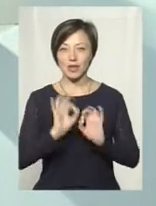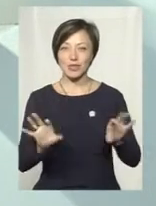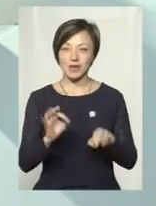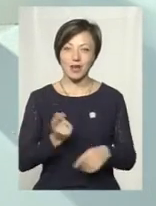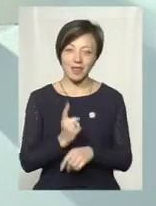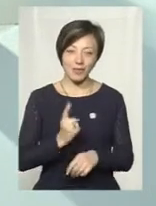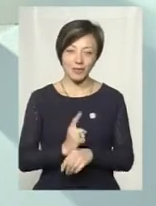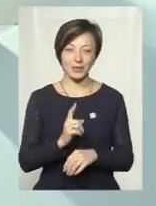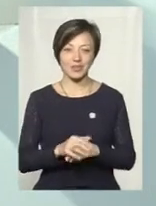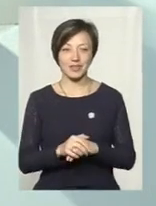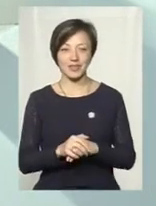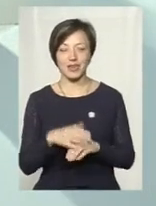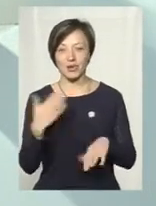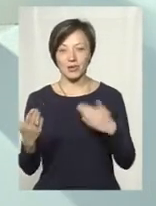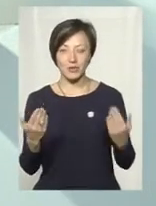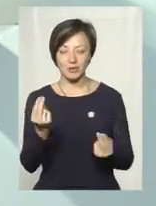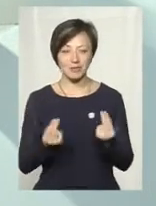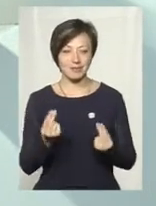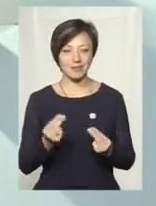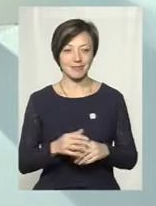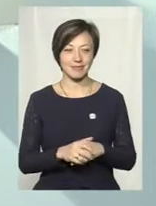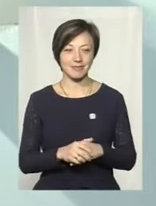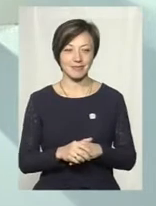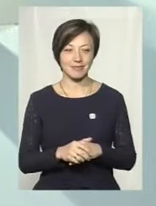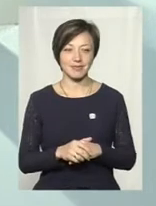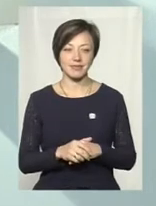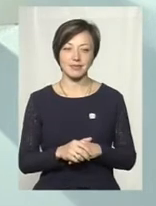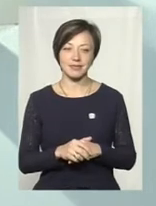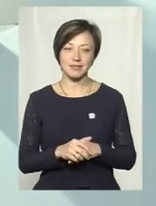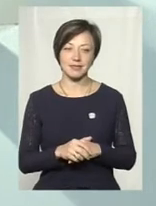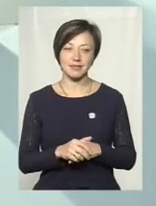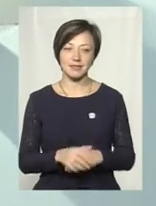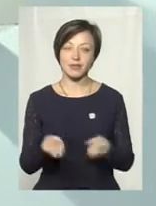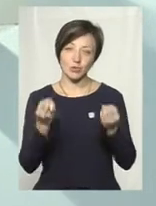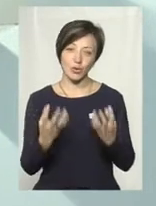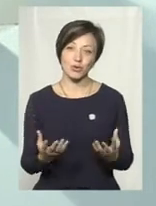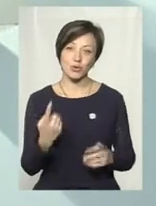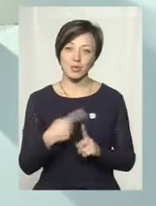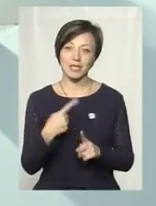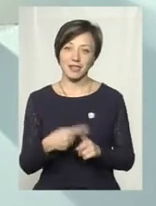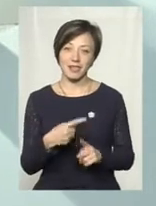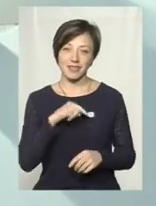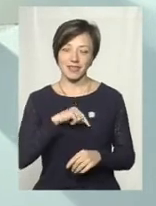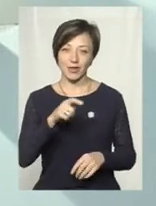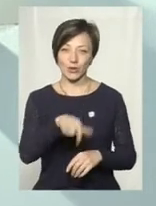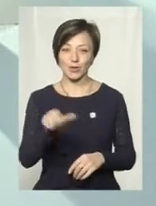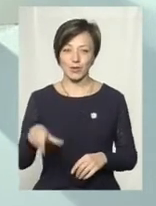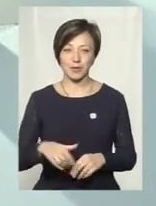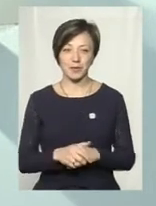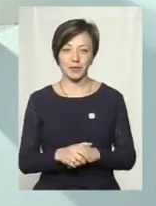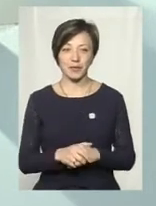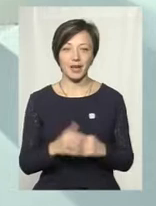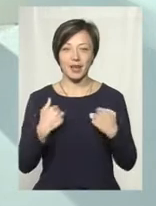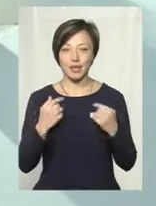розказують анекдоти один з другим, і вони просто позитивні, вони дуже позитивні люди.